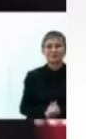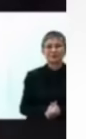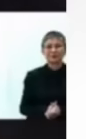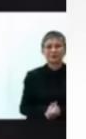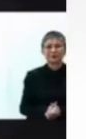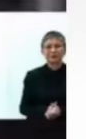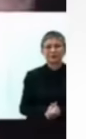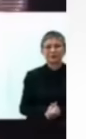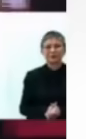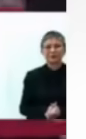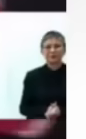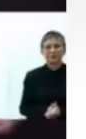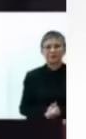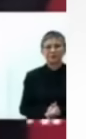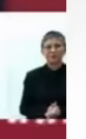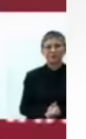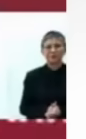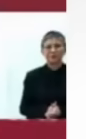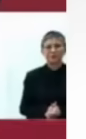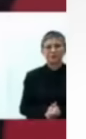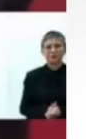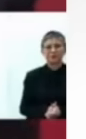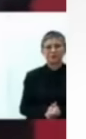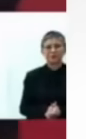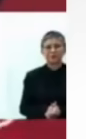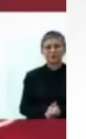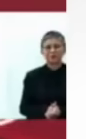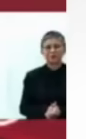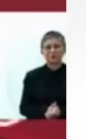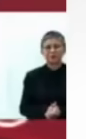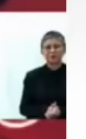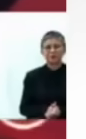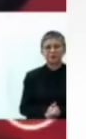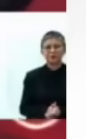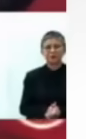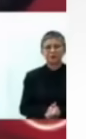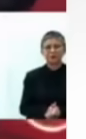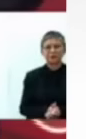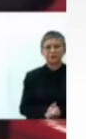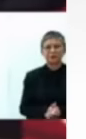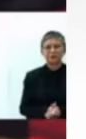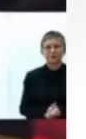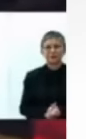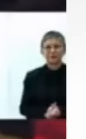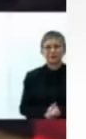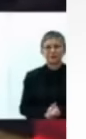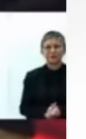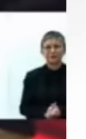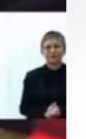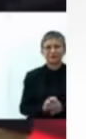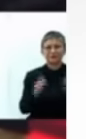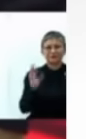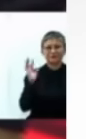Mega merupakan salah satu tokoh bangsa dan karena itu sangat layak, bahkan lebih daripada layak untuk didengarkan pendapatnya dan masukannya